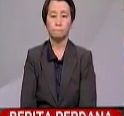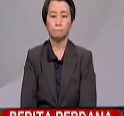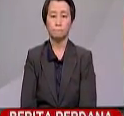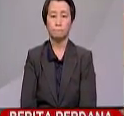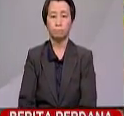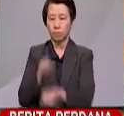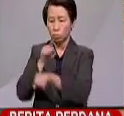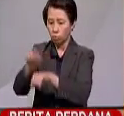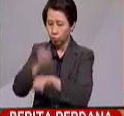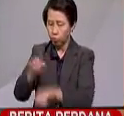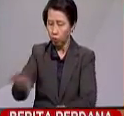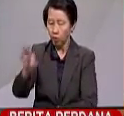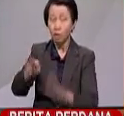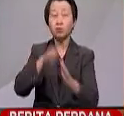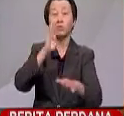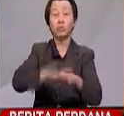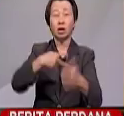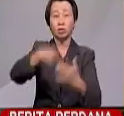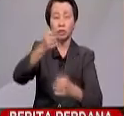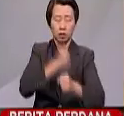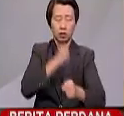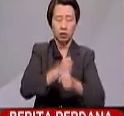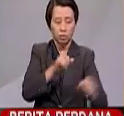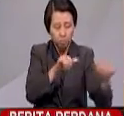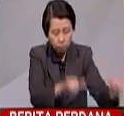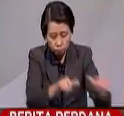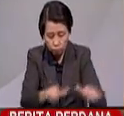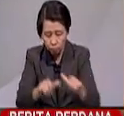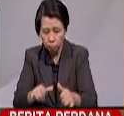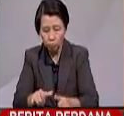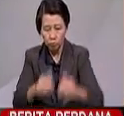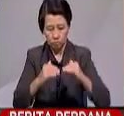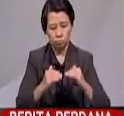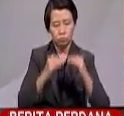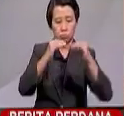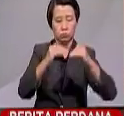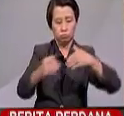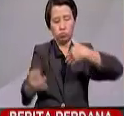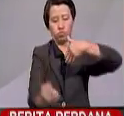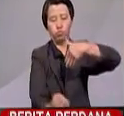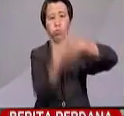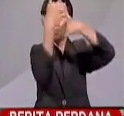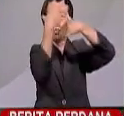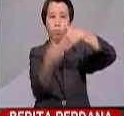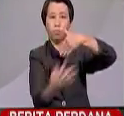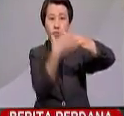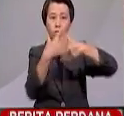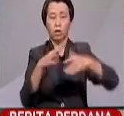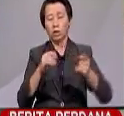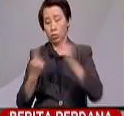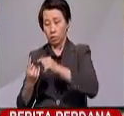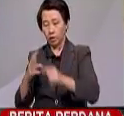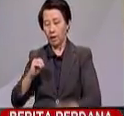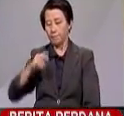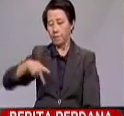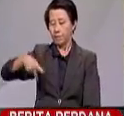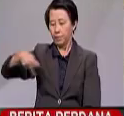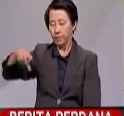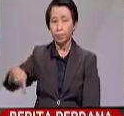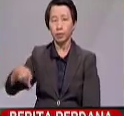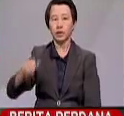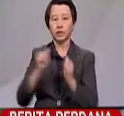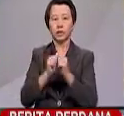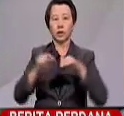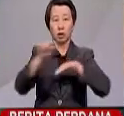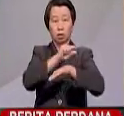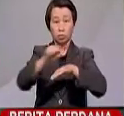Meriam itu ditemui ketika projek kerja-kerja pengukuhan dan menarik taraf tembok laut oleh Majlis Bandaraya Pulau Pinang dengan kerjasama